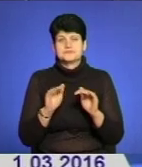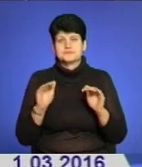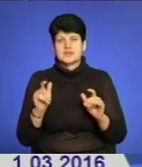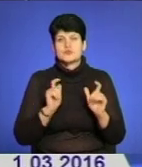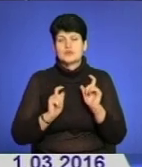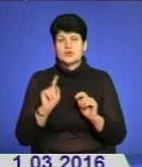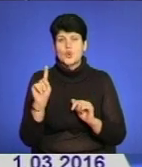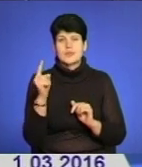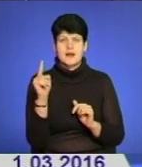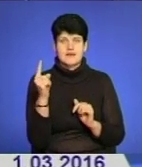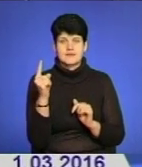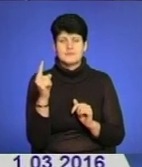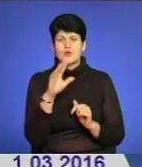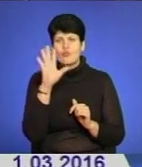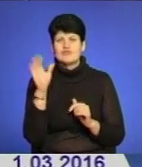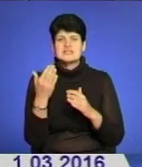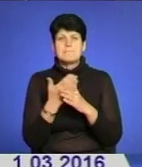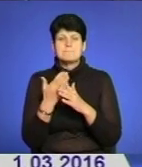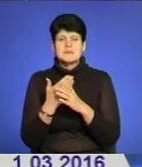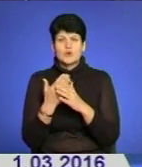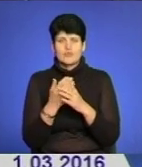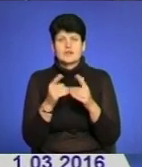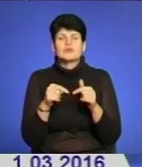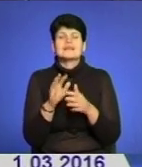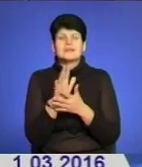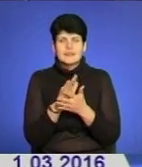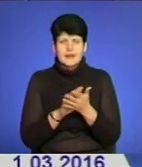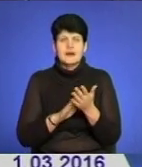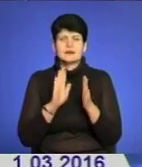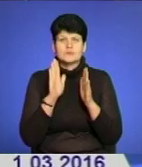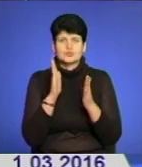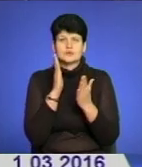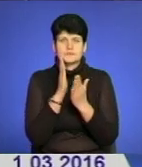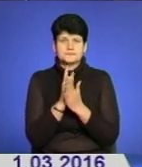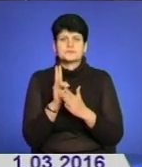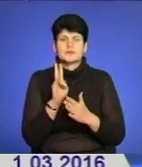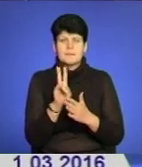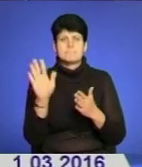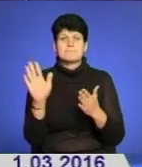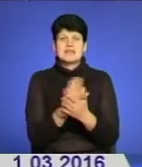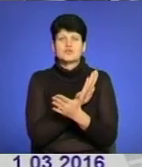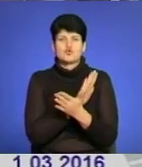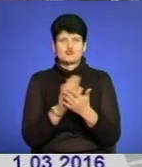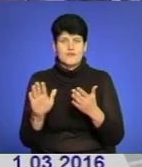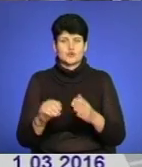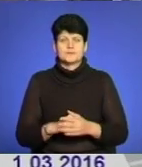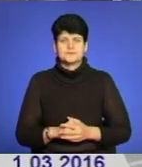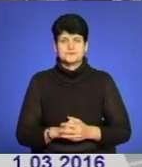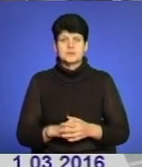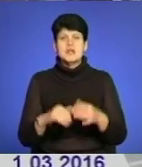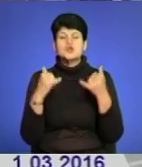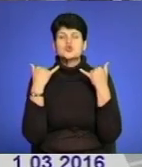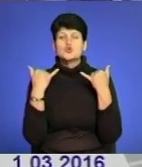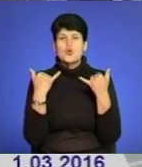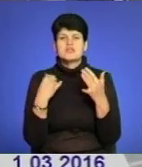1 гривня. Усі пільгові категорії населення і далі користуватимуться електротранспортом безкоштовно. Сьогодні